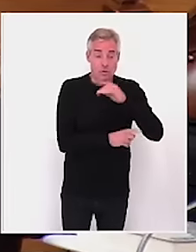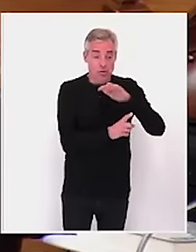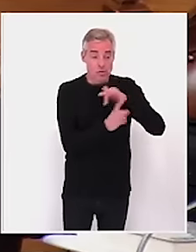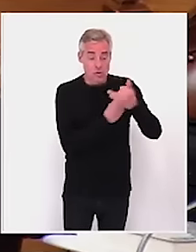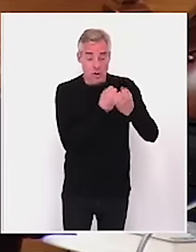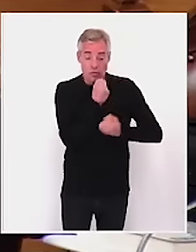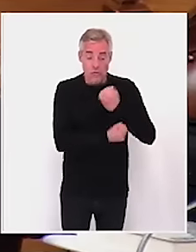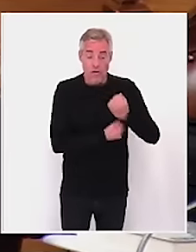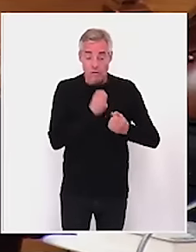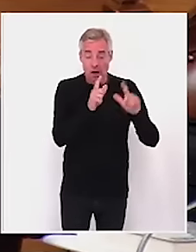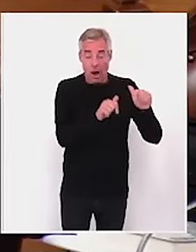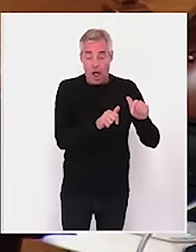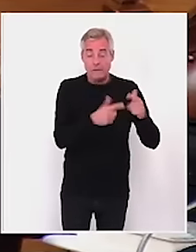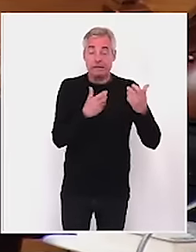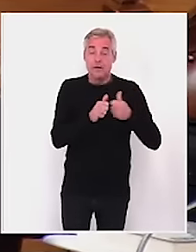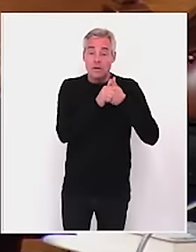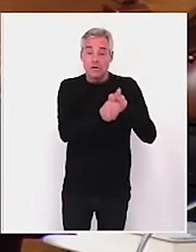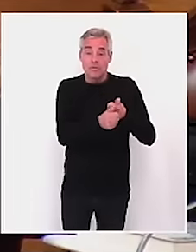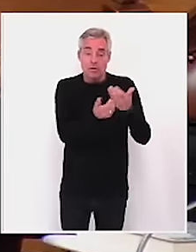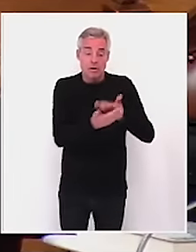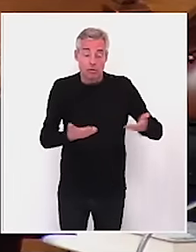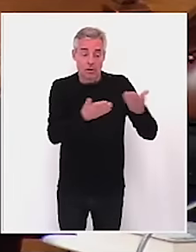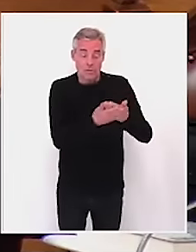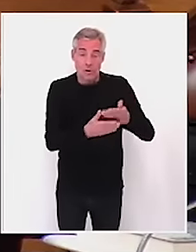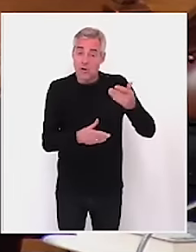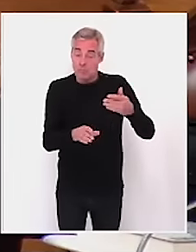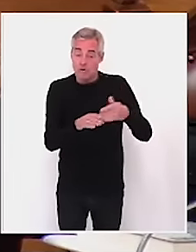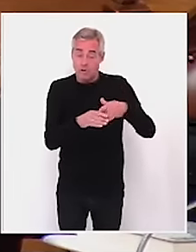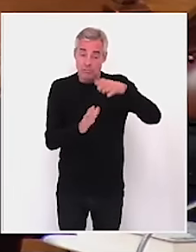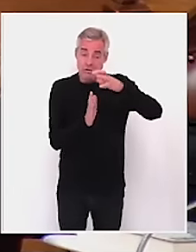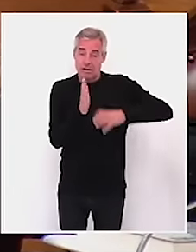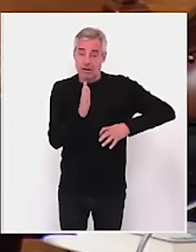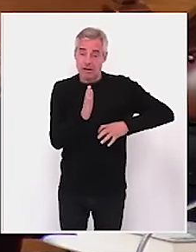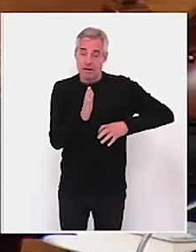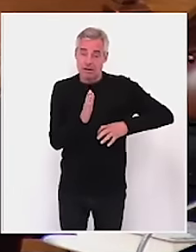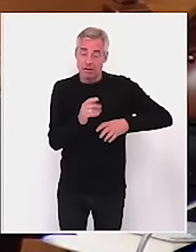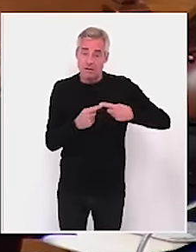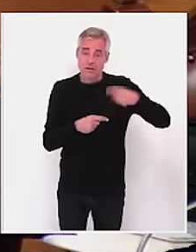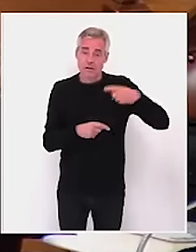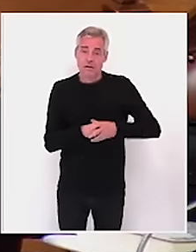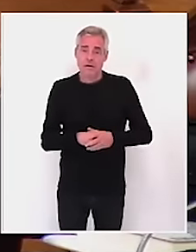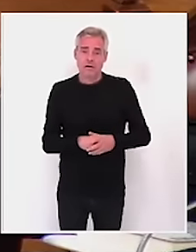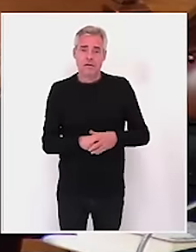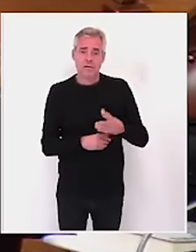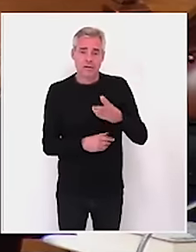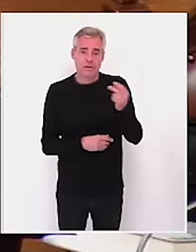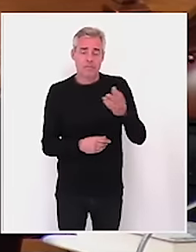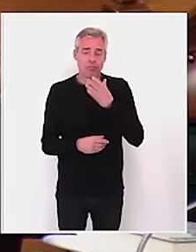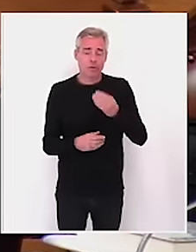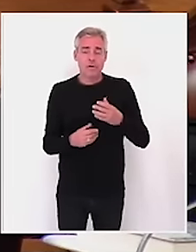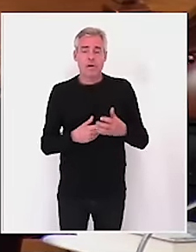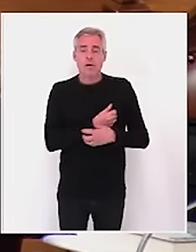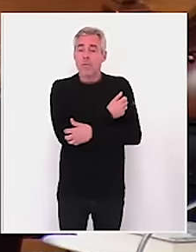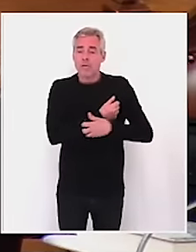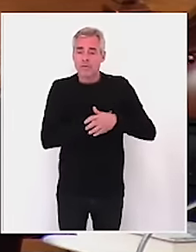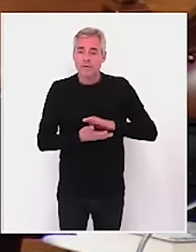souffrance liée, comme c'est dit dans une délibération précédente. Merci. Une aggravation de la pauvreté. Voilà, donc c'est